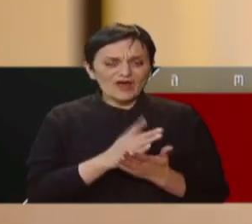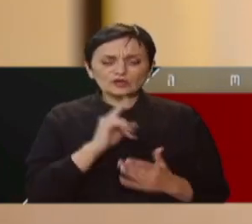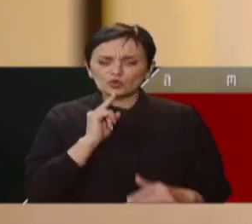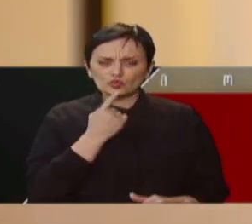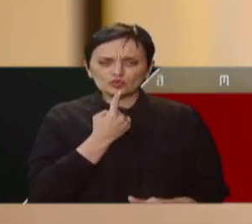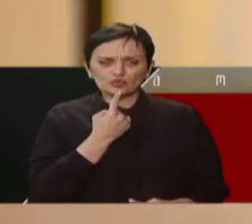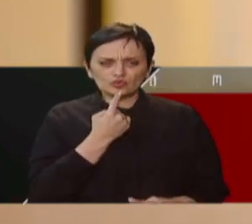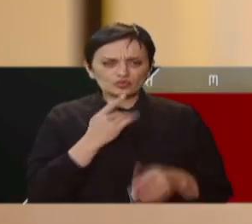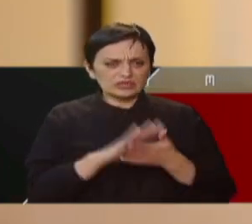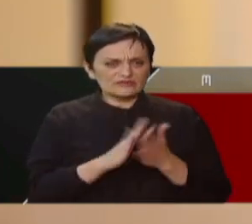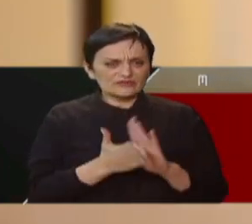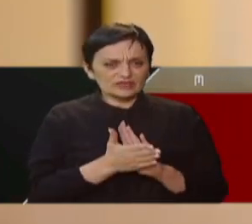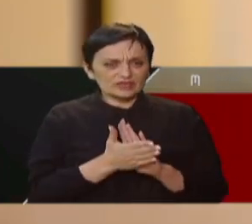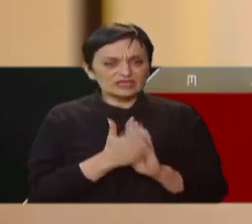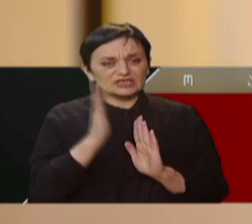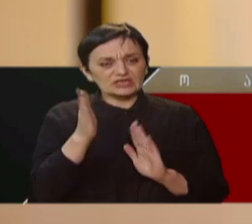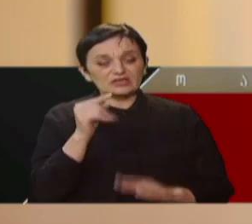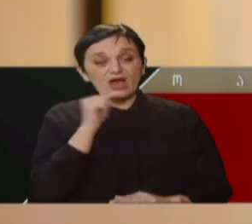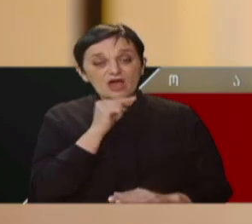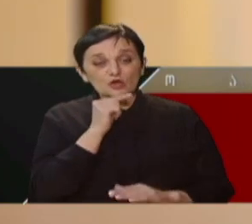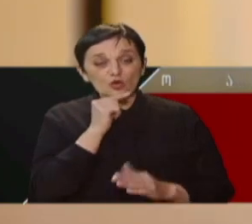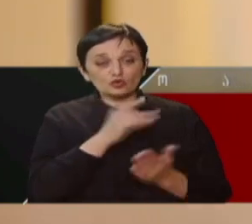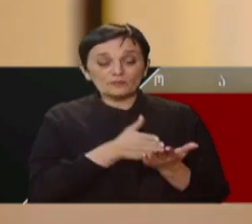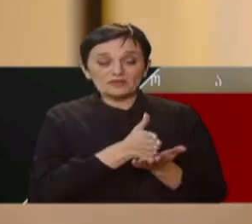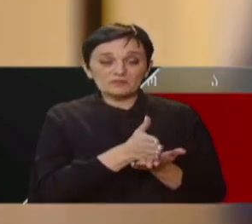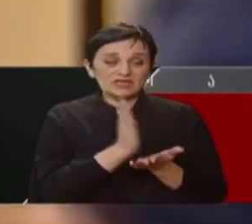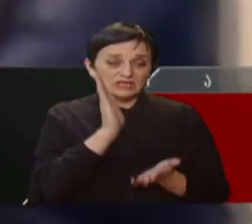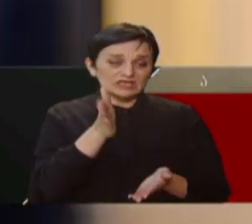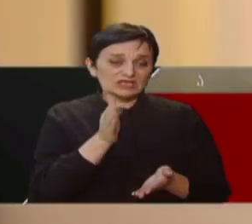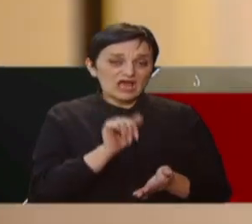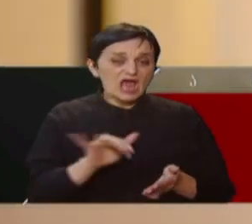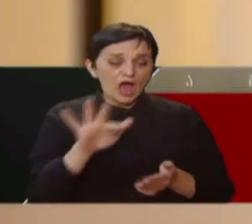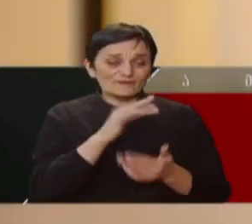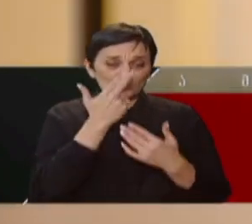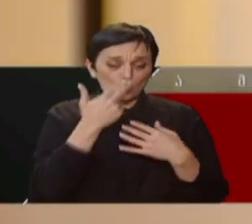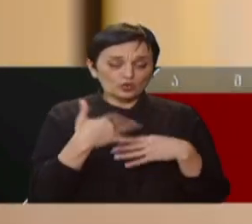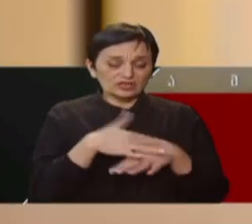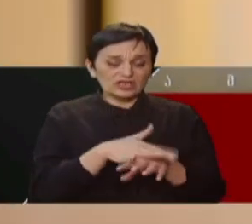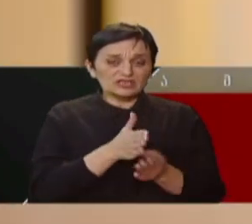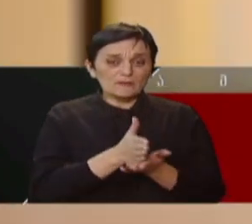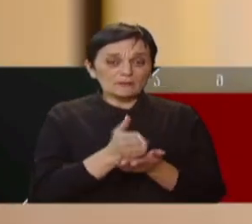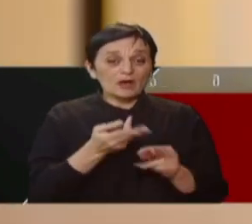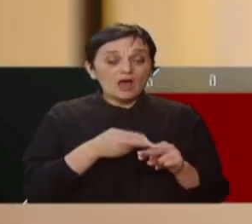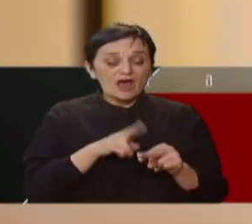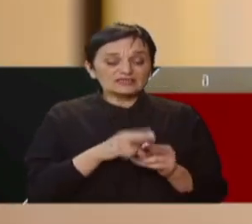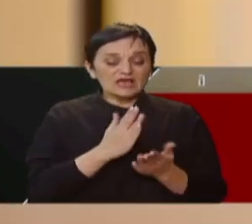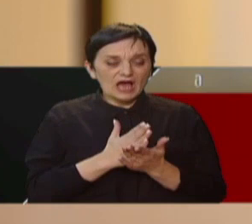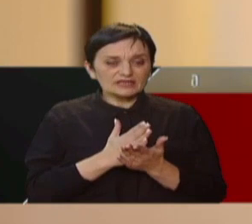რთულ ვითარებაში, იქნება ეს ეკონომიკის მიმართულებით, იქნება ეს ევროინტეგრაციის მიმართულებით. ეს არის ის,